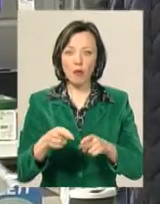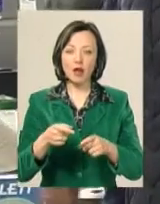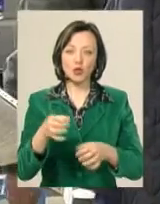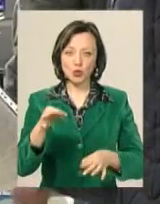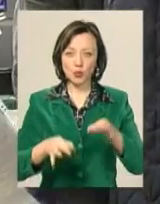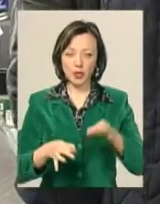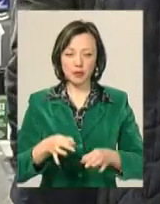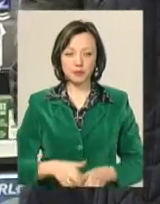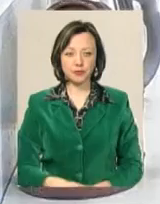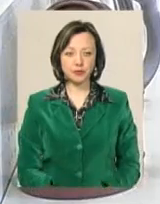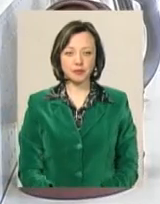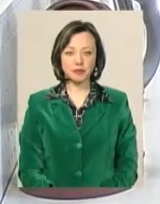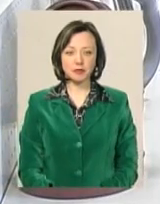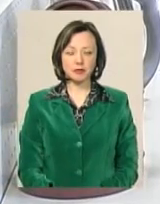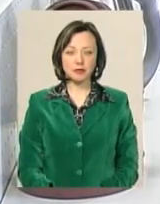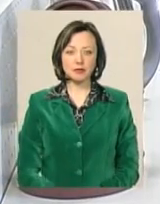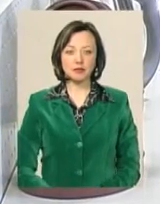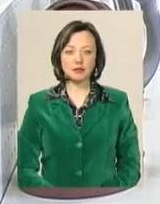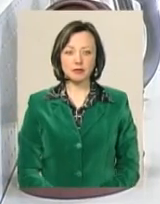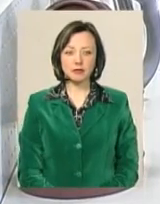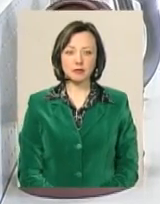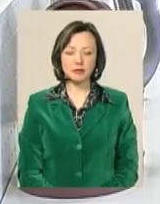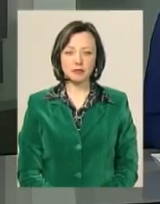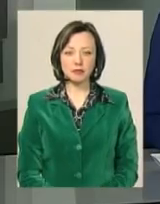суді. Світлана Русіна, Юрій Чорний, новини «Поділля Центр».